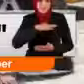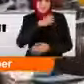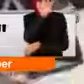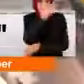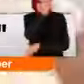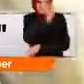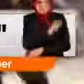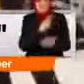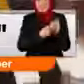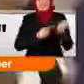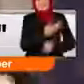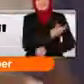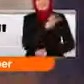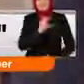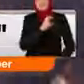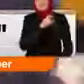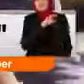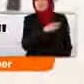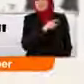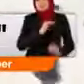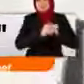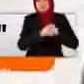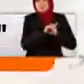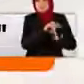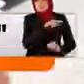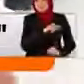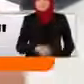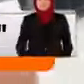ise Belçikalı bir turist turist tavşan taksicinin